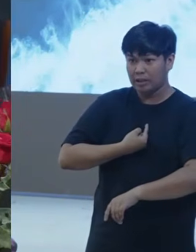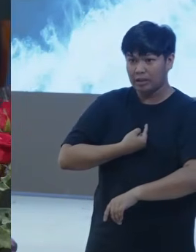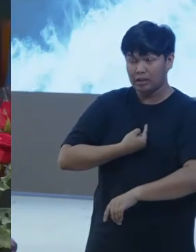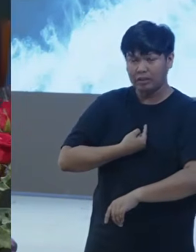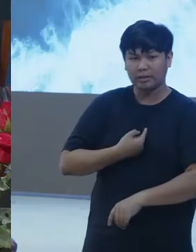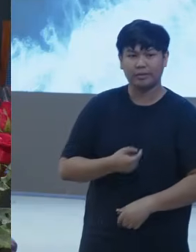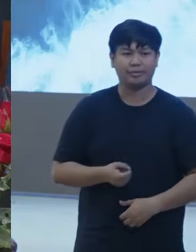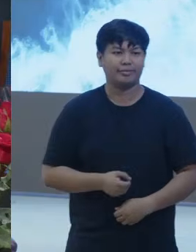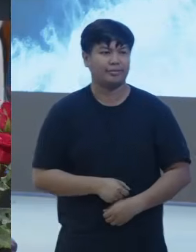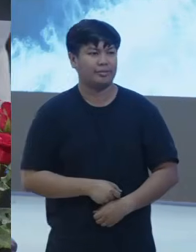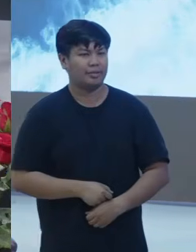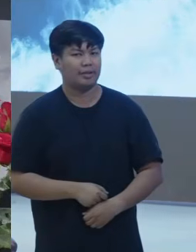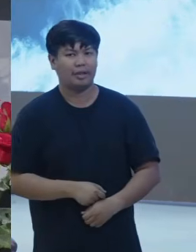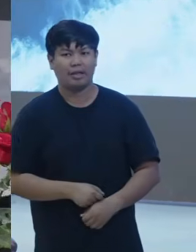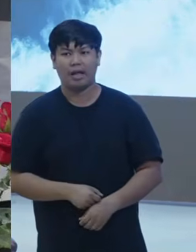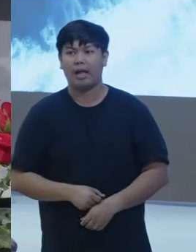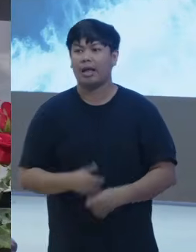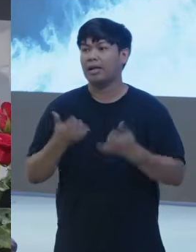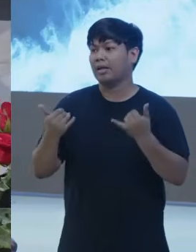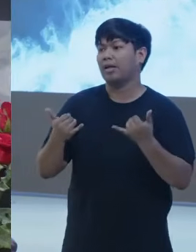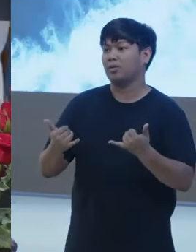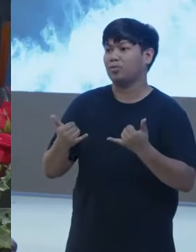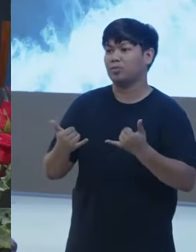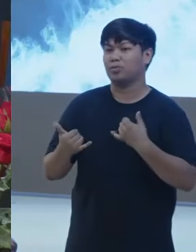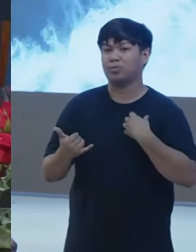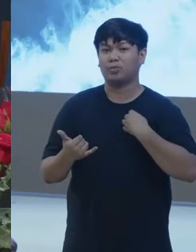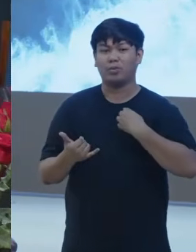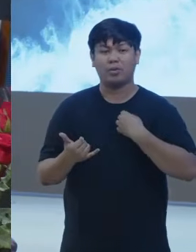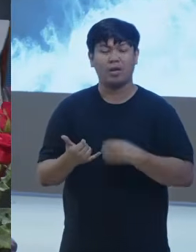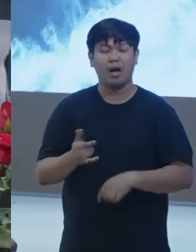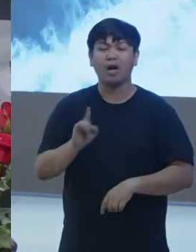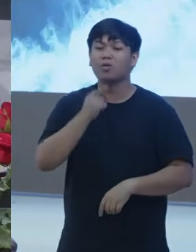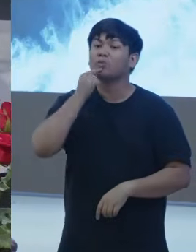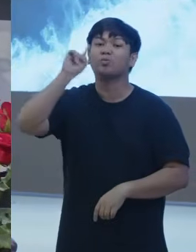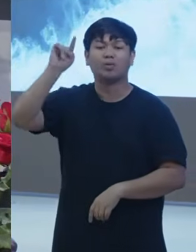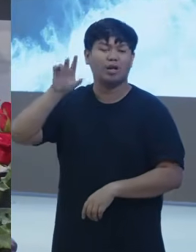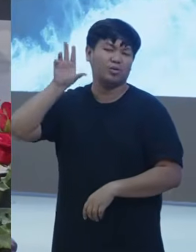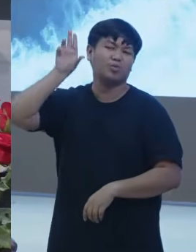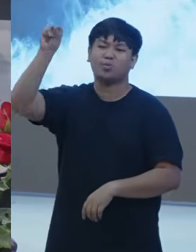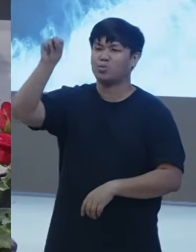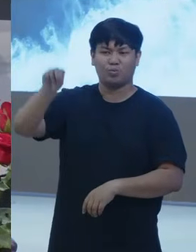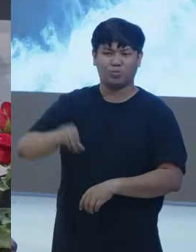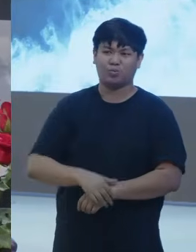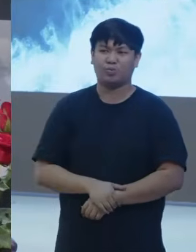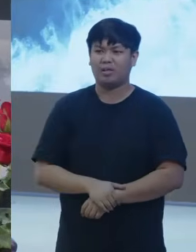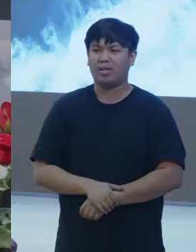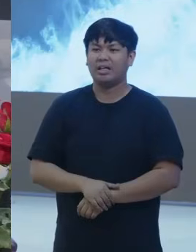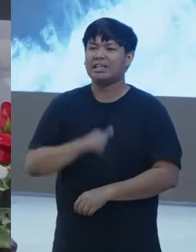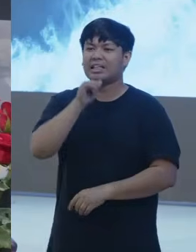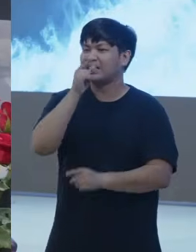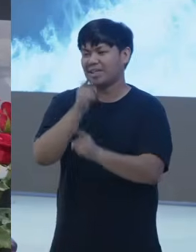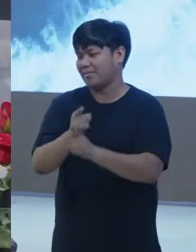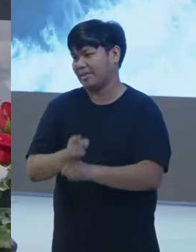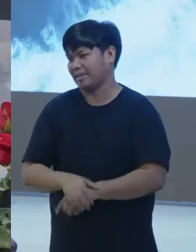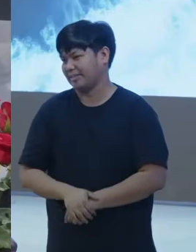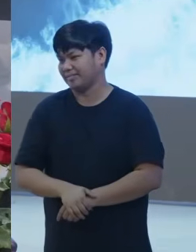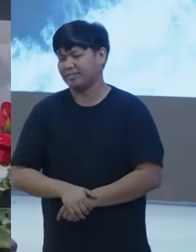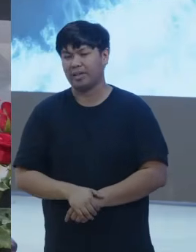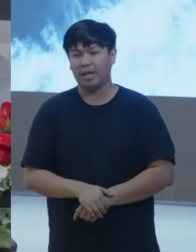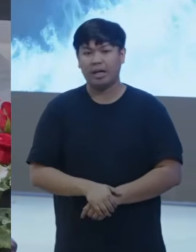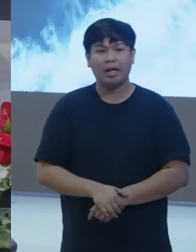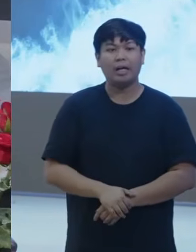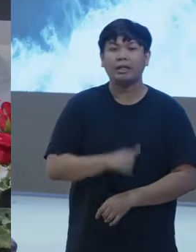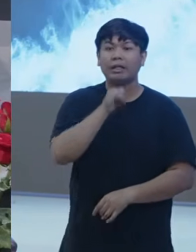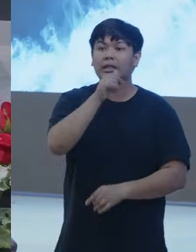ay hindi. Do you do well to be angry? No. He did not do well to be angry. Hindi mabuti na siya